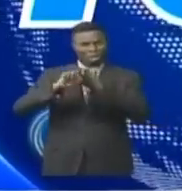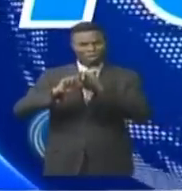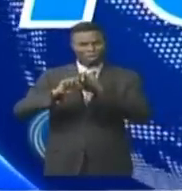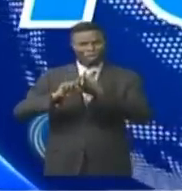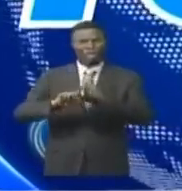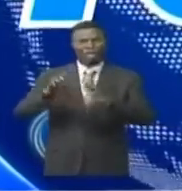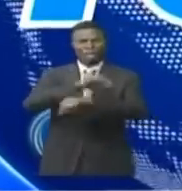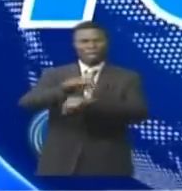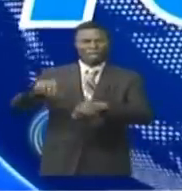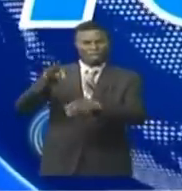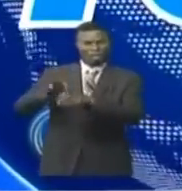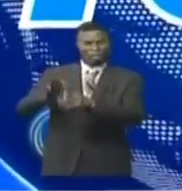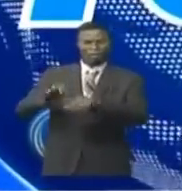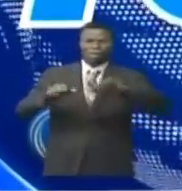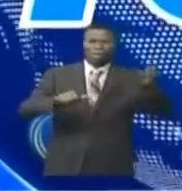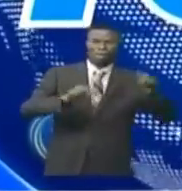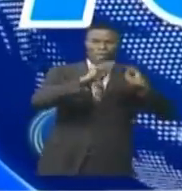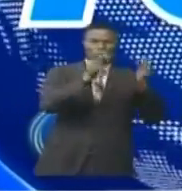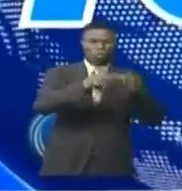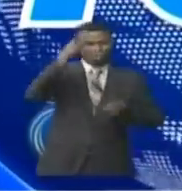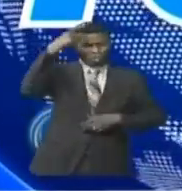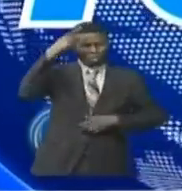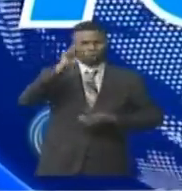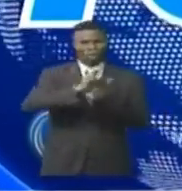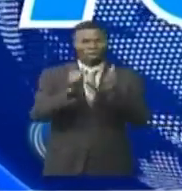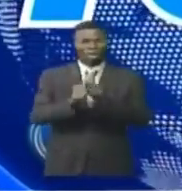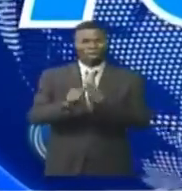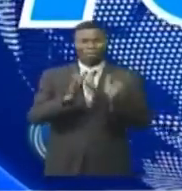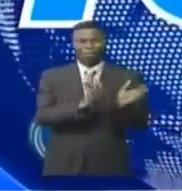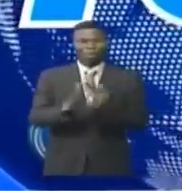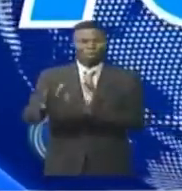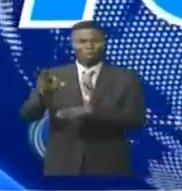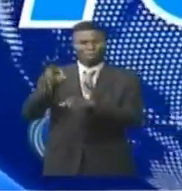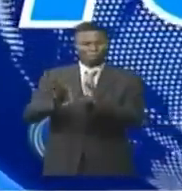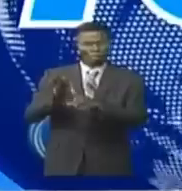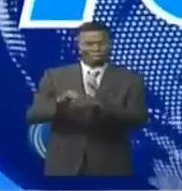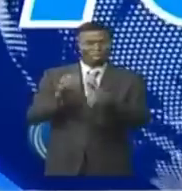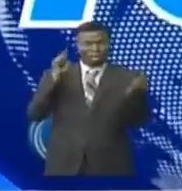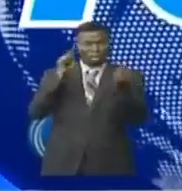la CENI et autres parties prenantes du processus électoral, tel était l'objectif